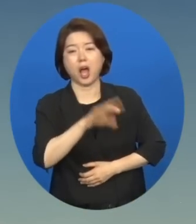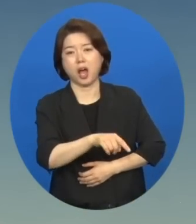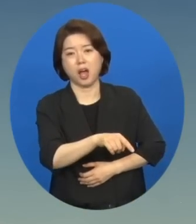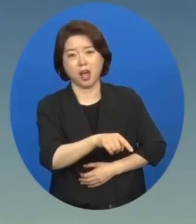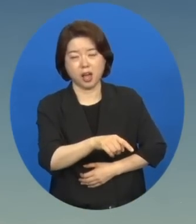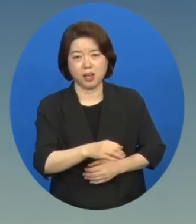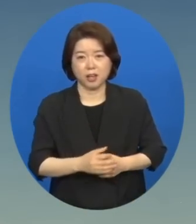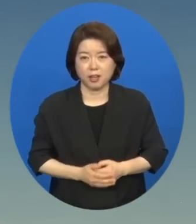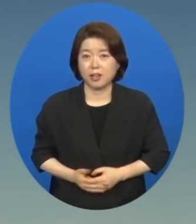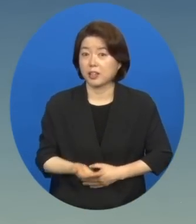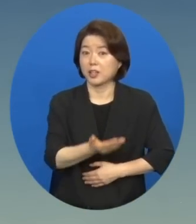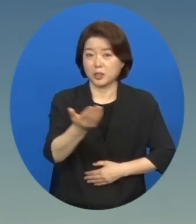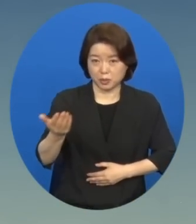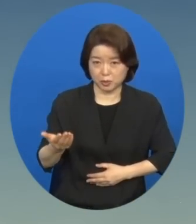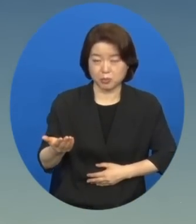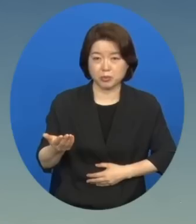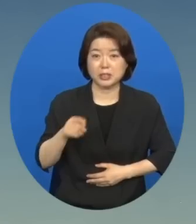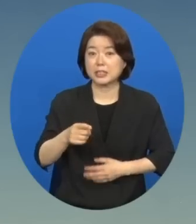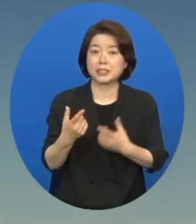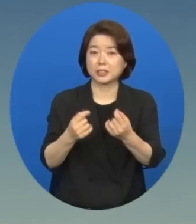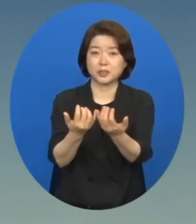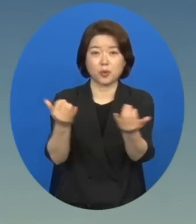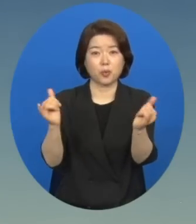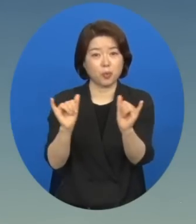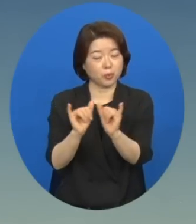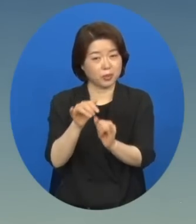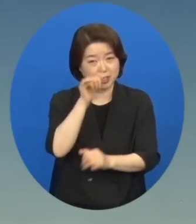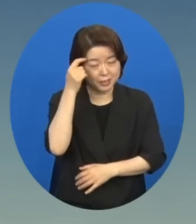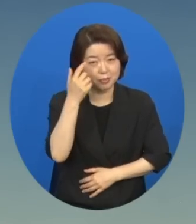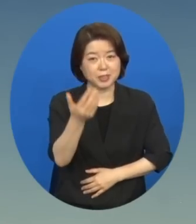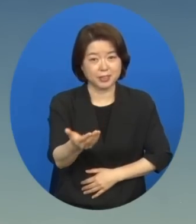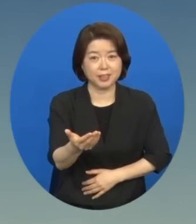여러분, 여러분들에게는 그런 공동체가 어디 있으세요?